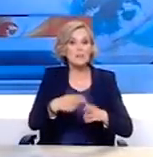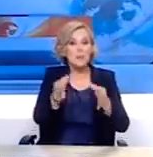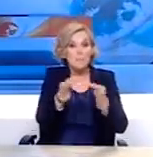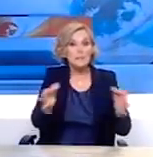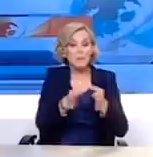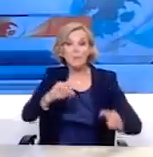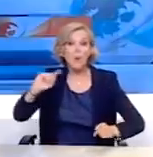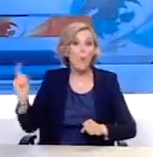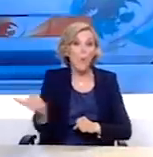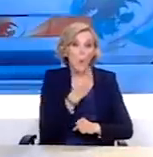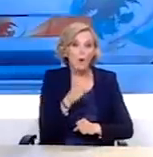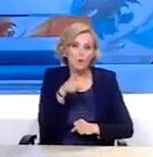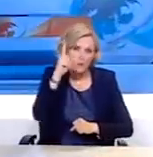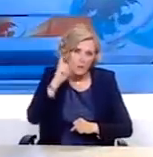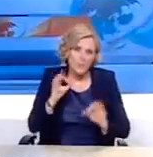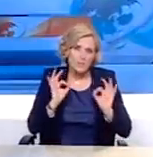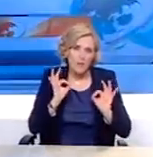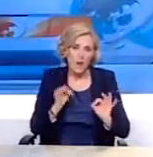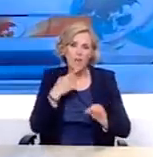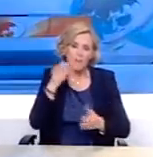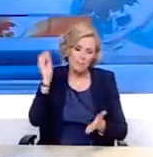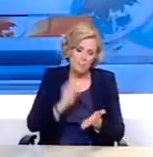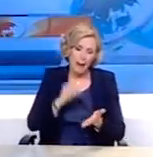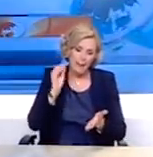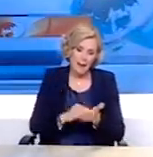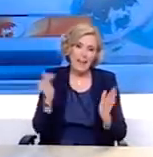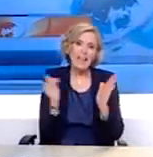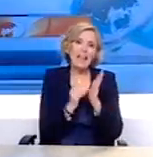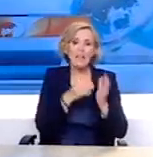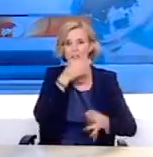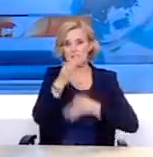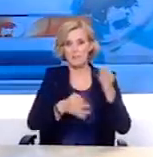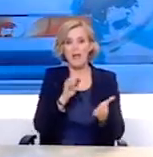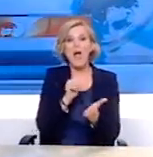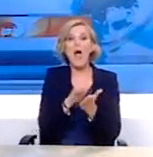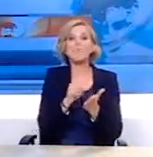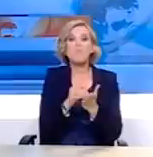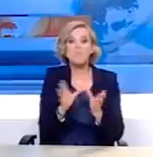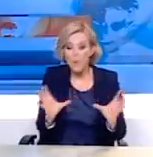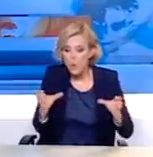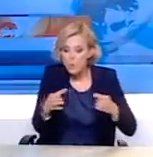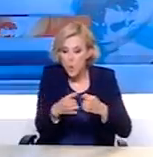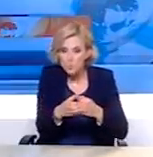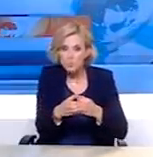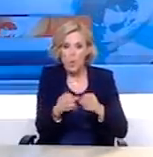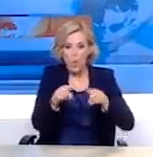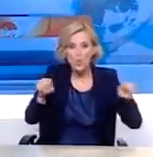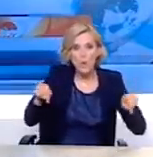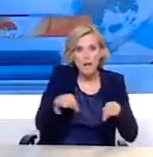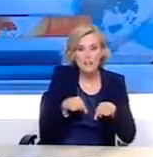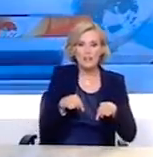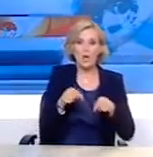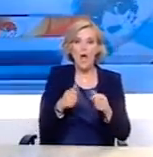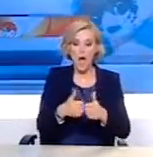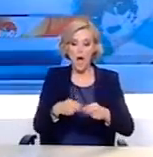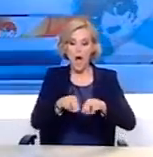τα άτομα είναι αυτά που ξέρουμε πολύ καλά, που έχουμε επαναλάβει χιλιάδες φορές. Να αποφεύγουμε συνωστισμό και κλειστούς χώρους, να διατηρούμε